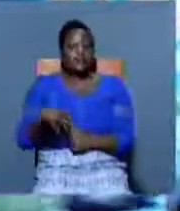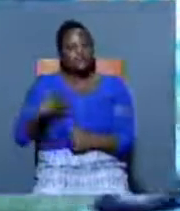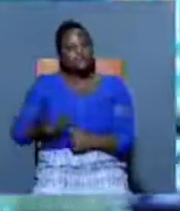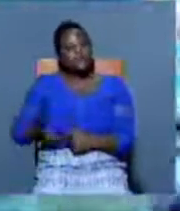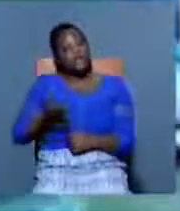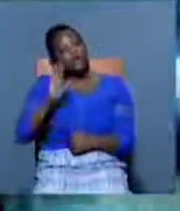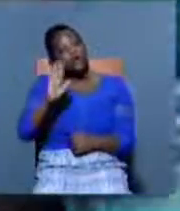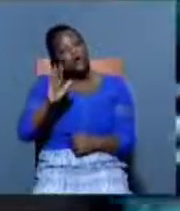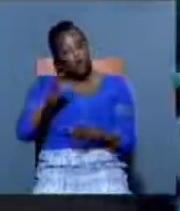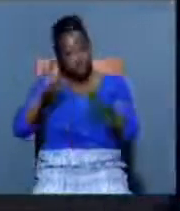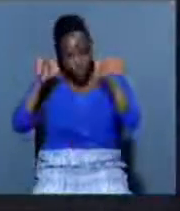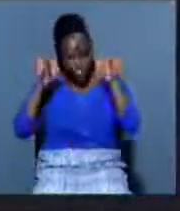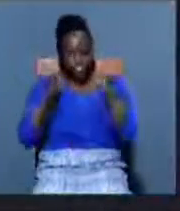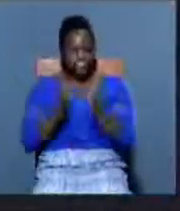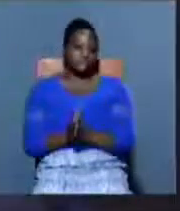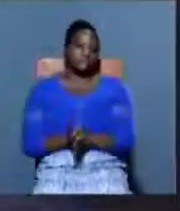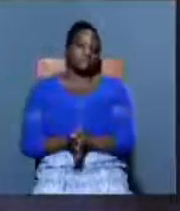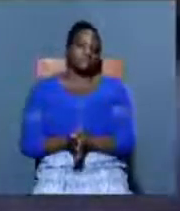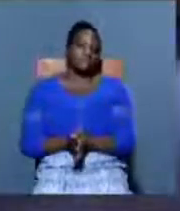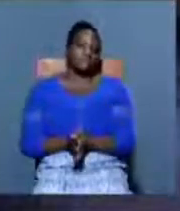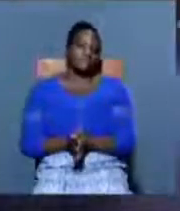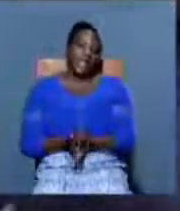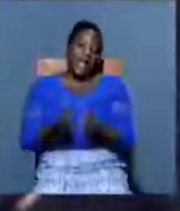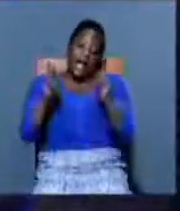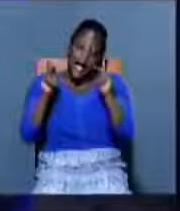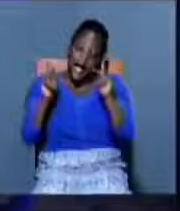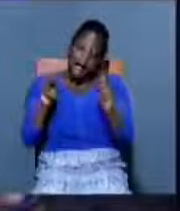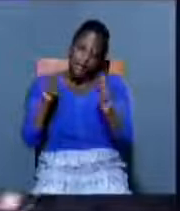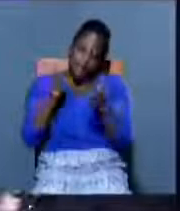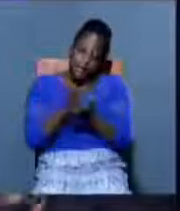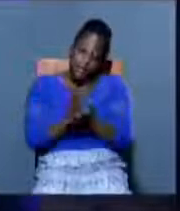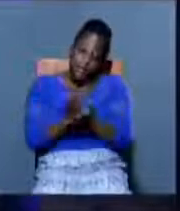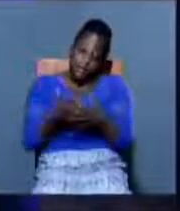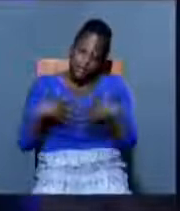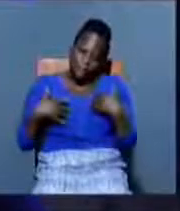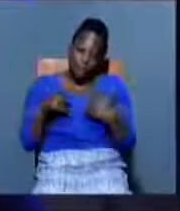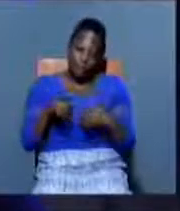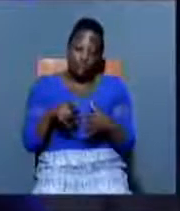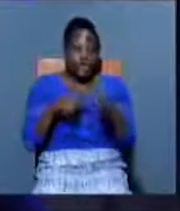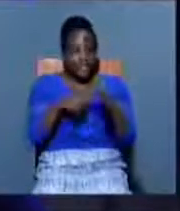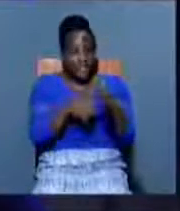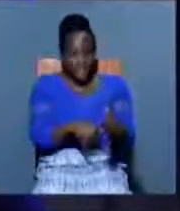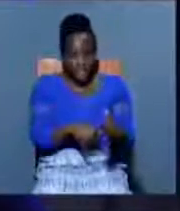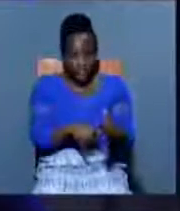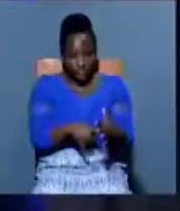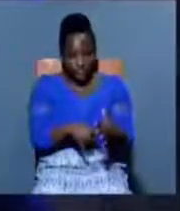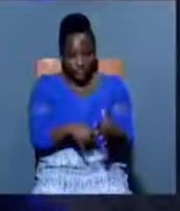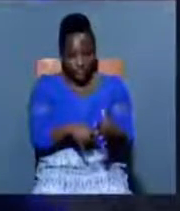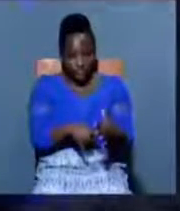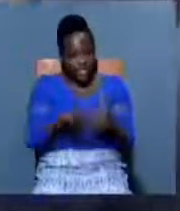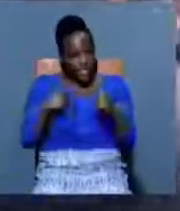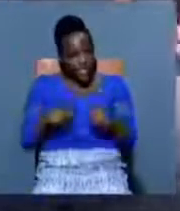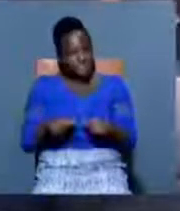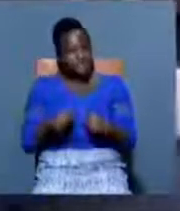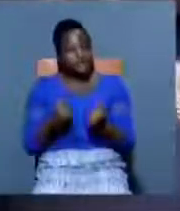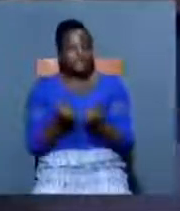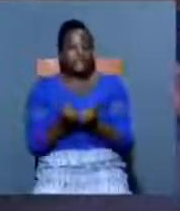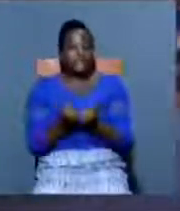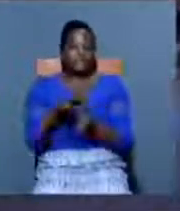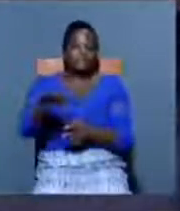Kama kweli unataka kuwa kielelezo, unajua kuna ujinga tulionao, wanaume huwa wanataka kuwa wanaume kwenye maeneo fulani tu.